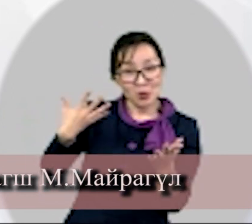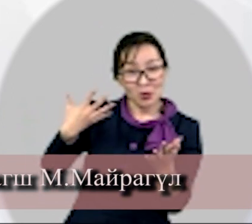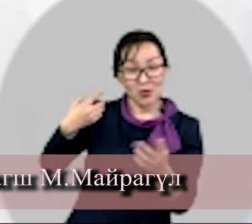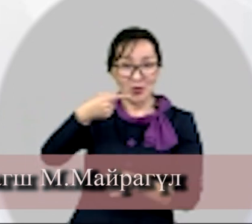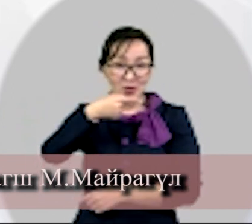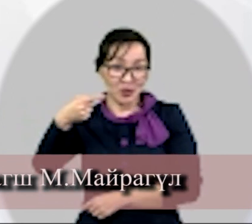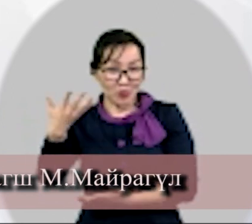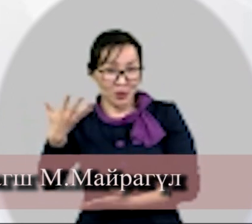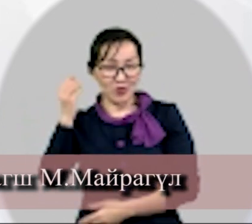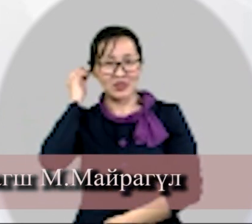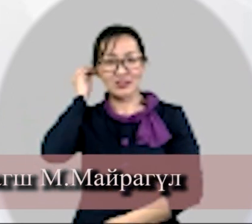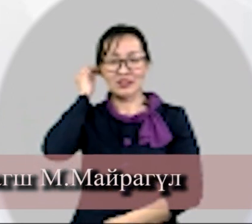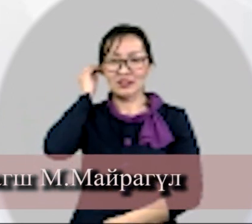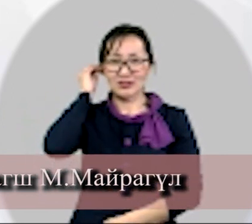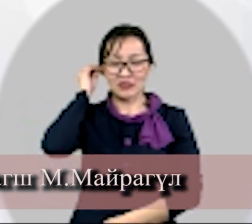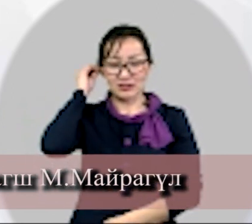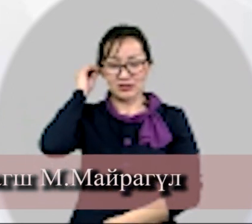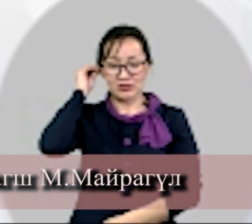Бірге тексеріп отырайық балалар.